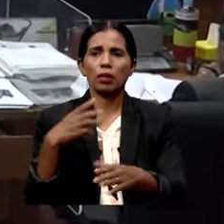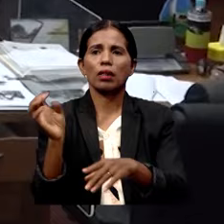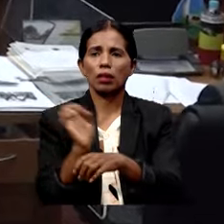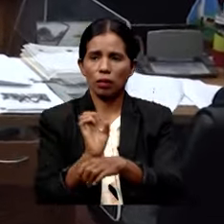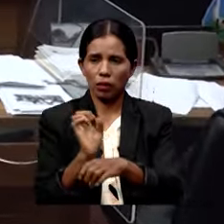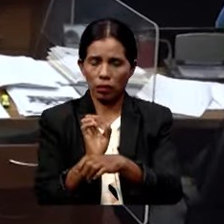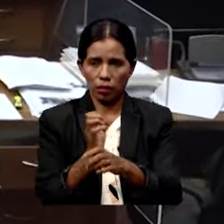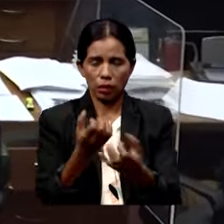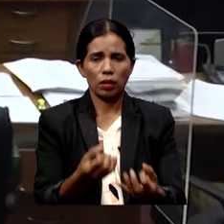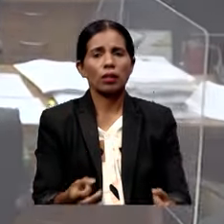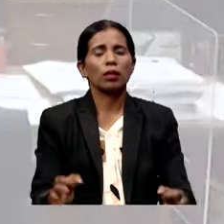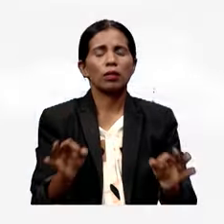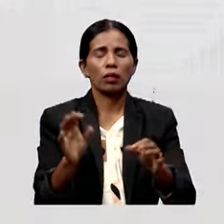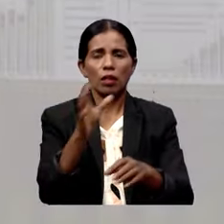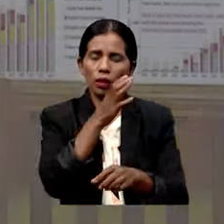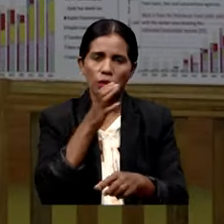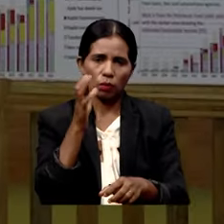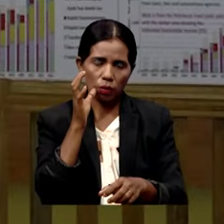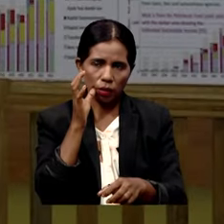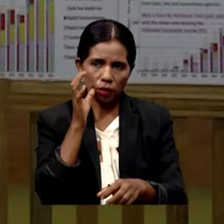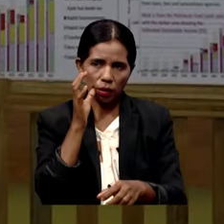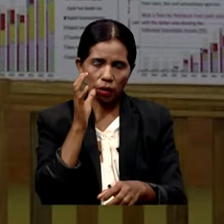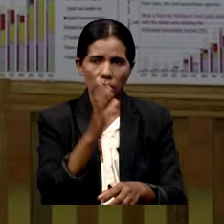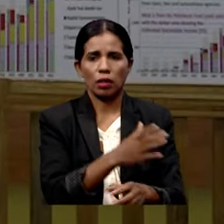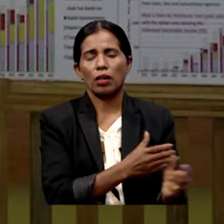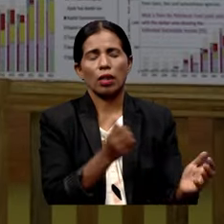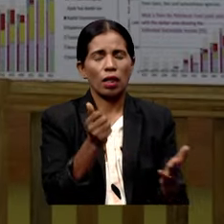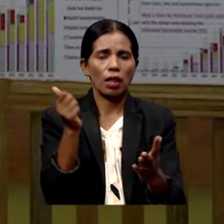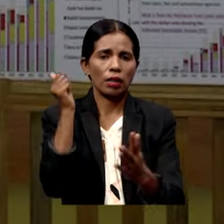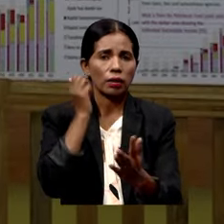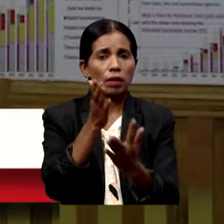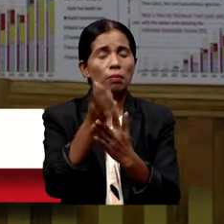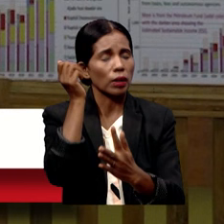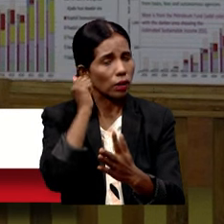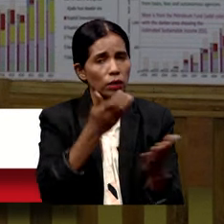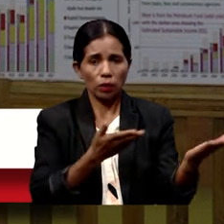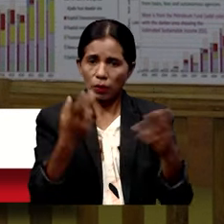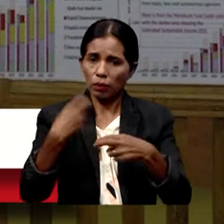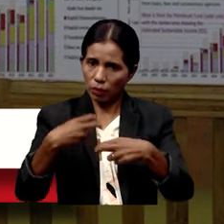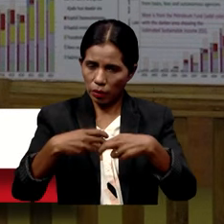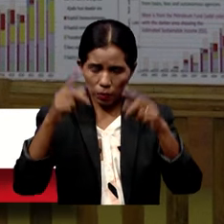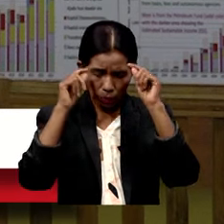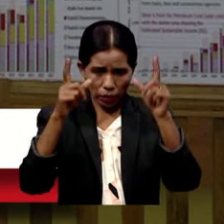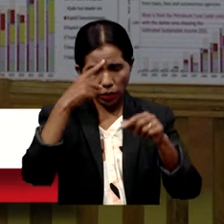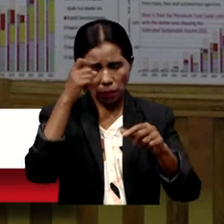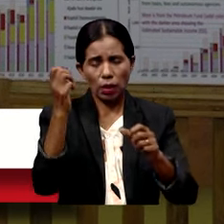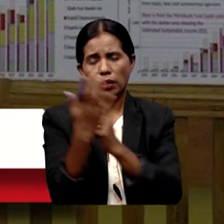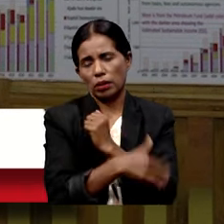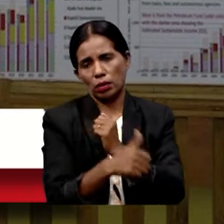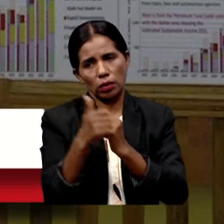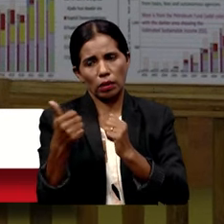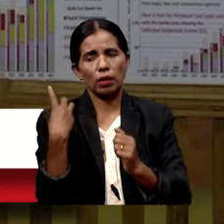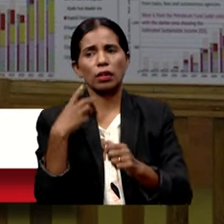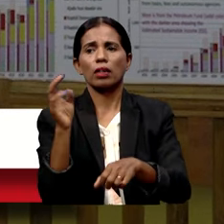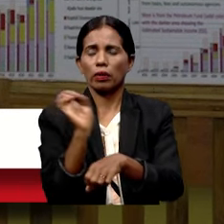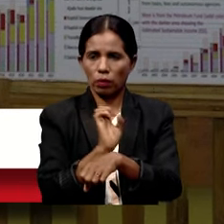sektor importante sir hane sa agricultura asien se lore risku ba Timor Leste. Tamba na sa se luk bele domina e ita ni